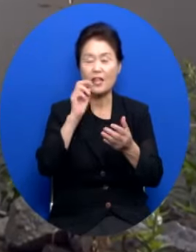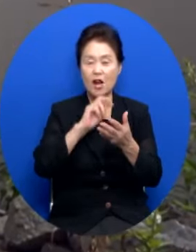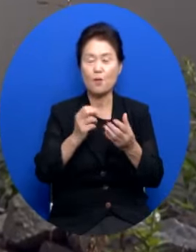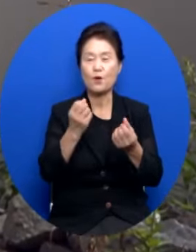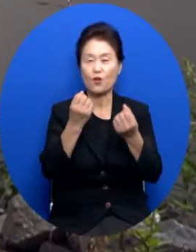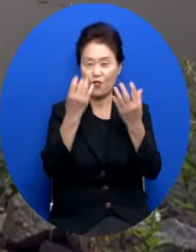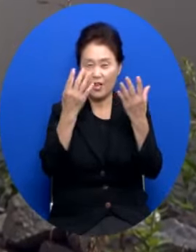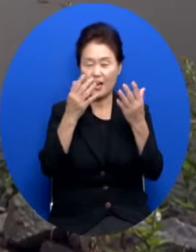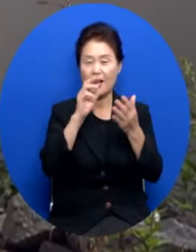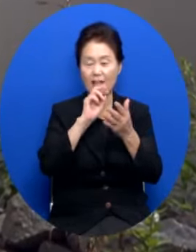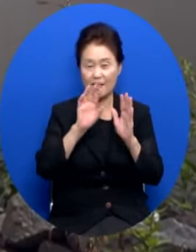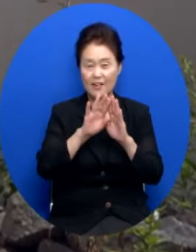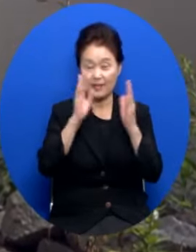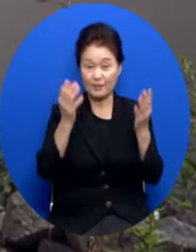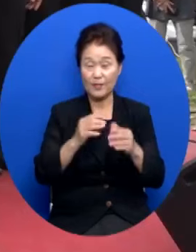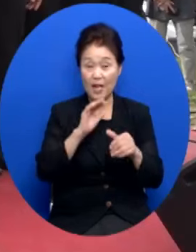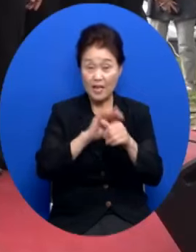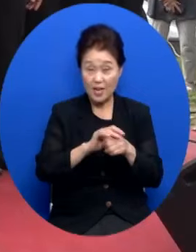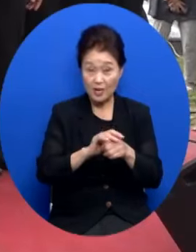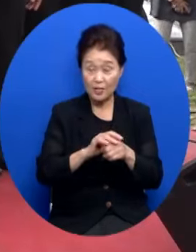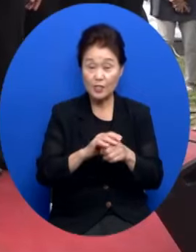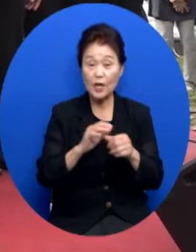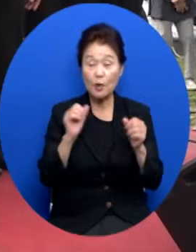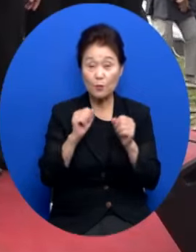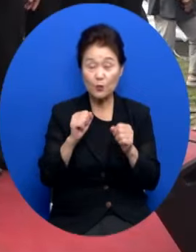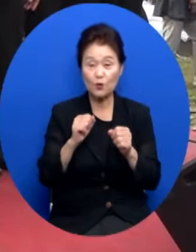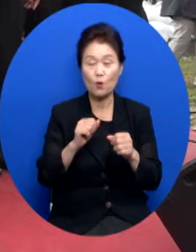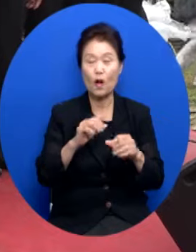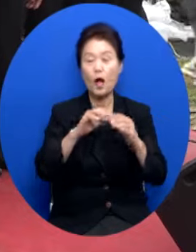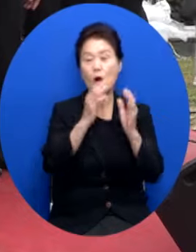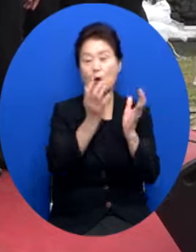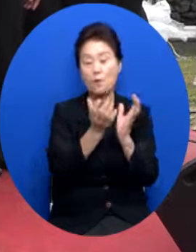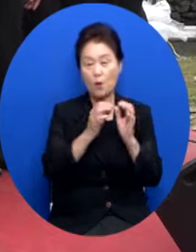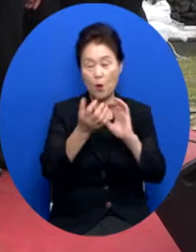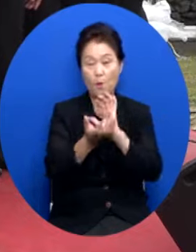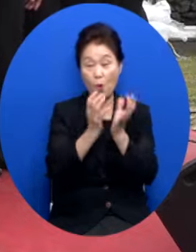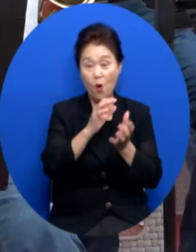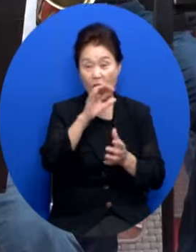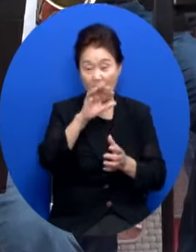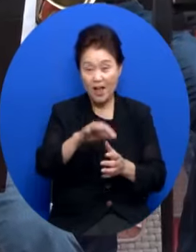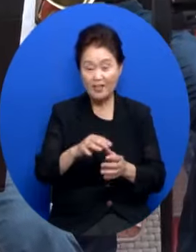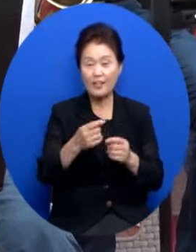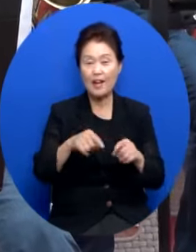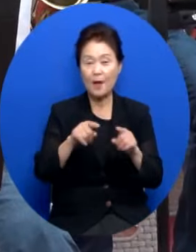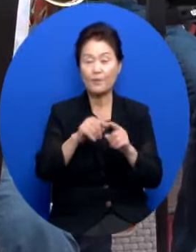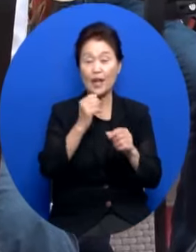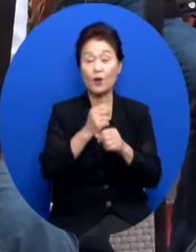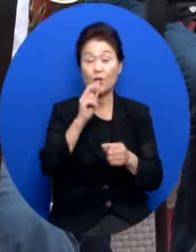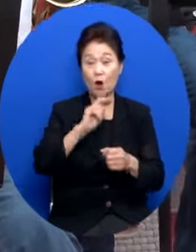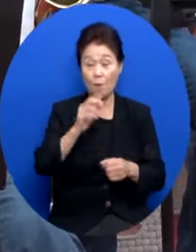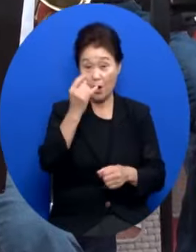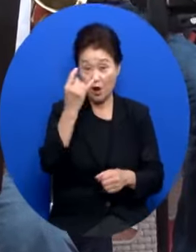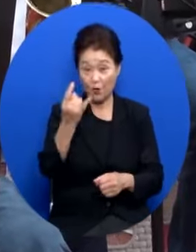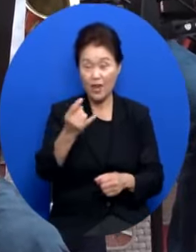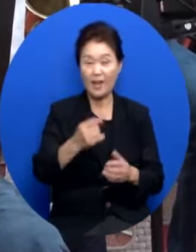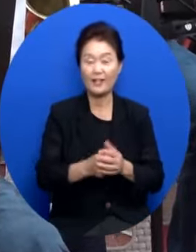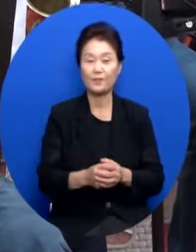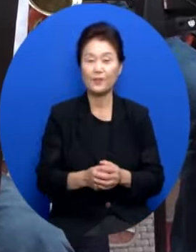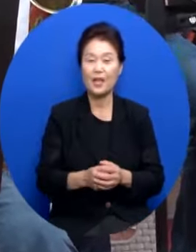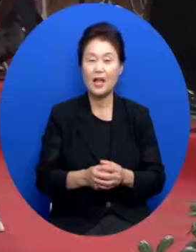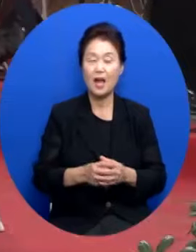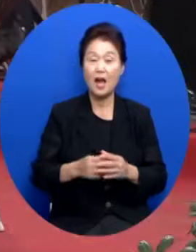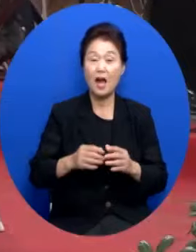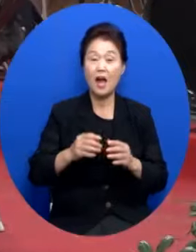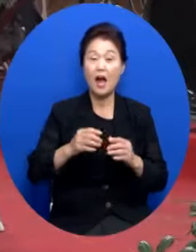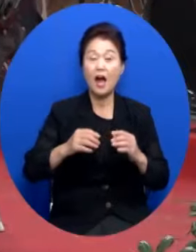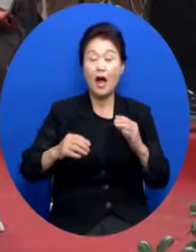열렸습니다 경상북도와 봉화 군이 주최하고 봉화 첫곡 교회가 주관에 열린 이번 음악회에는 합창과 아코디언